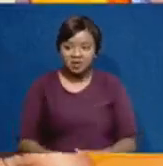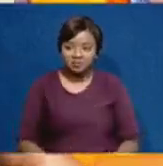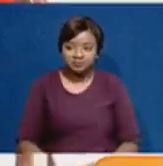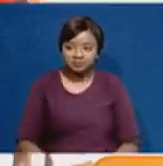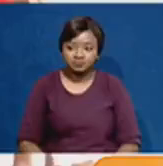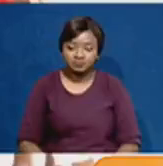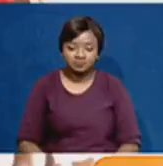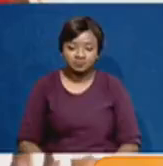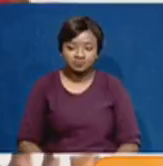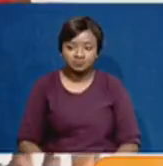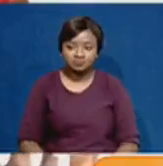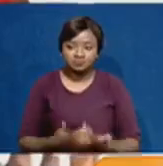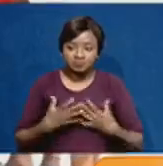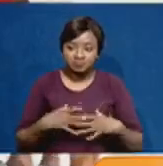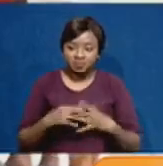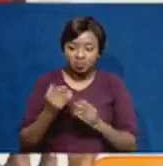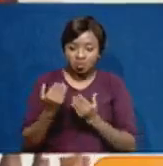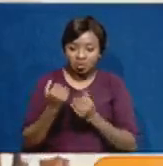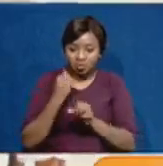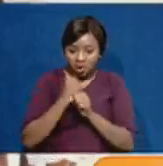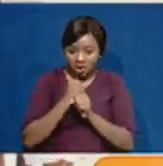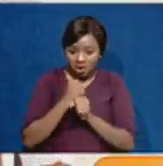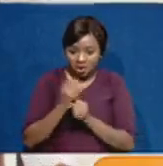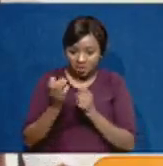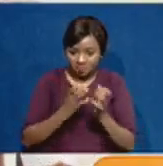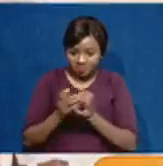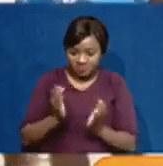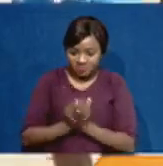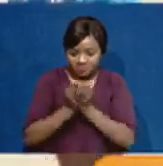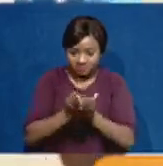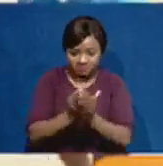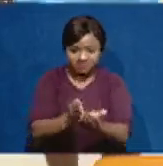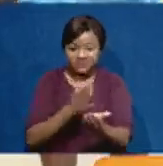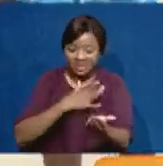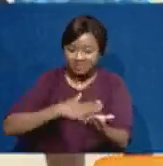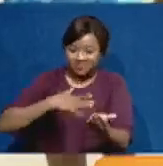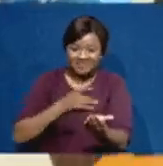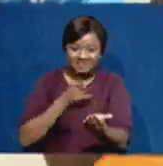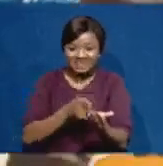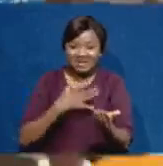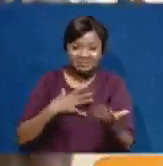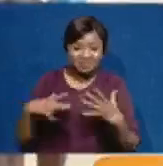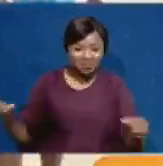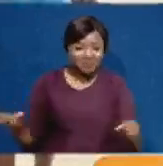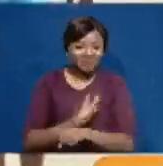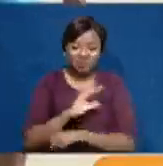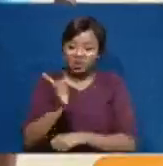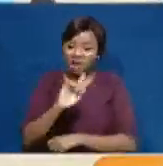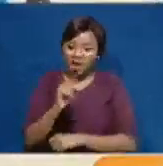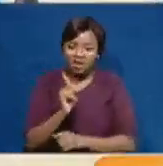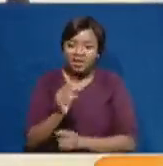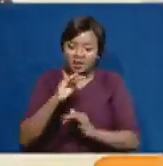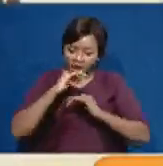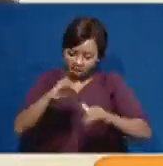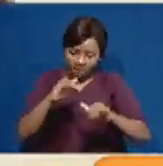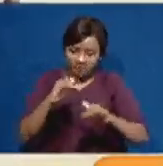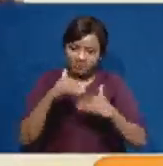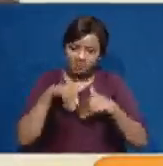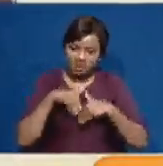kujiprundisha. Wanaoendesha boti na mashua wametakiwa kubeba idadi inayotakiwa badala ya kutaka kuvuna bila ya kujali athari za hatua